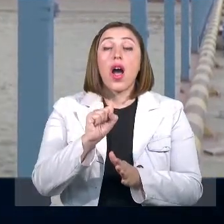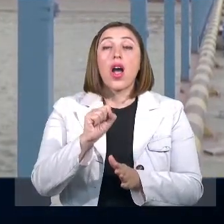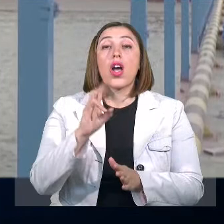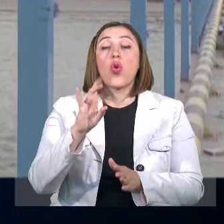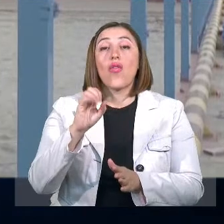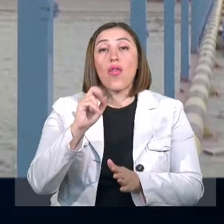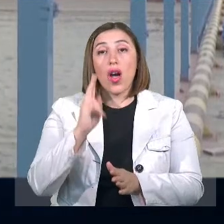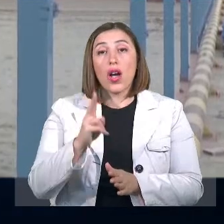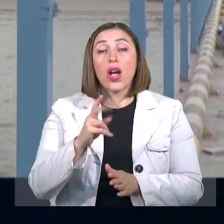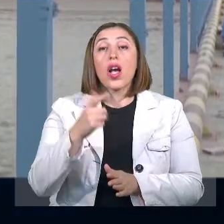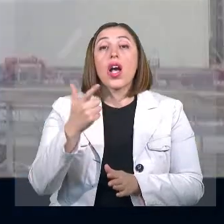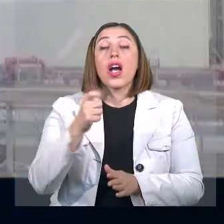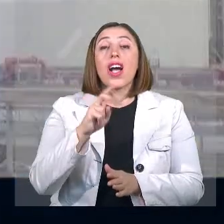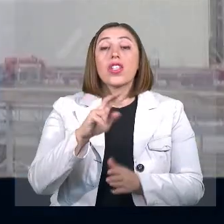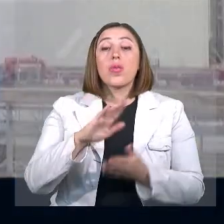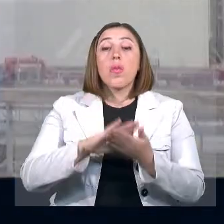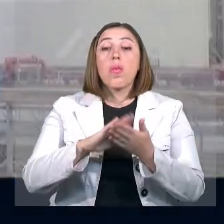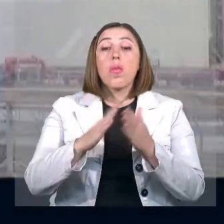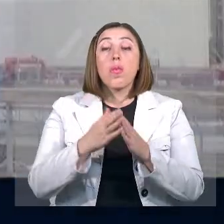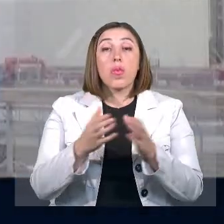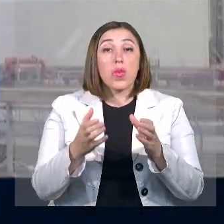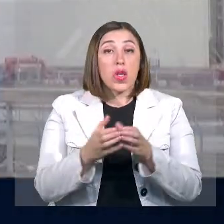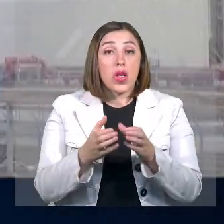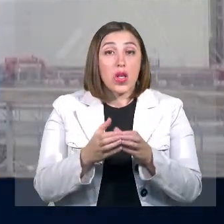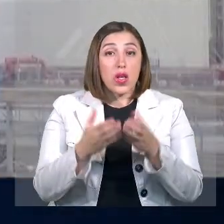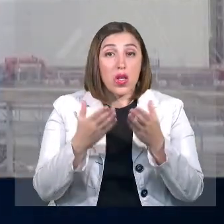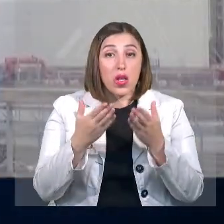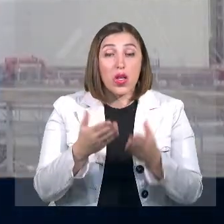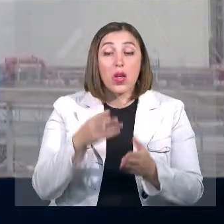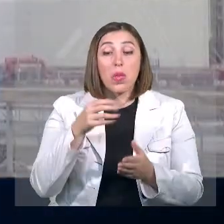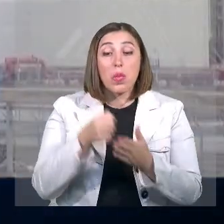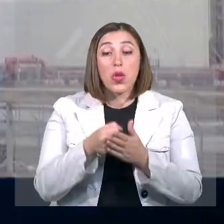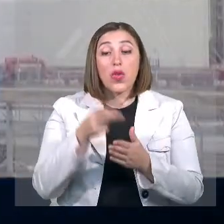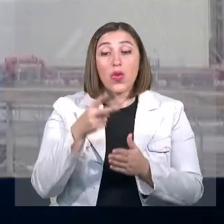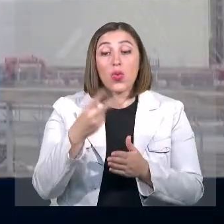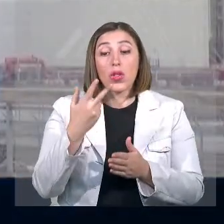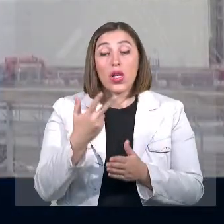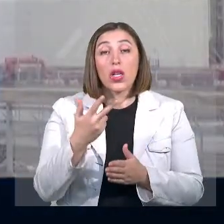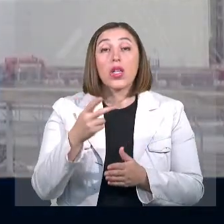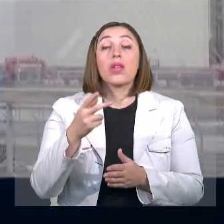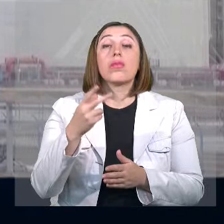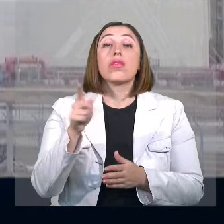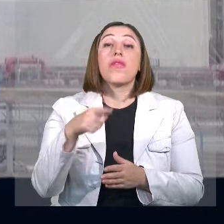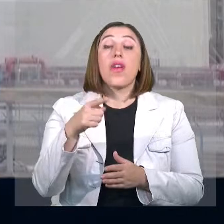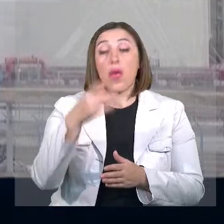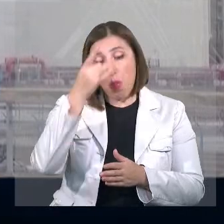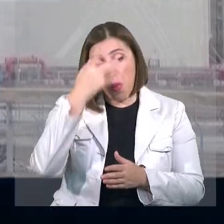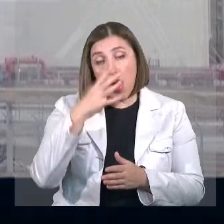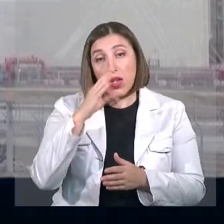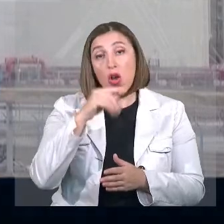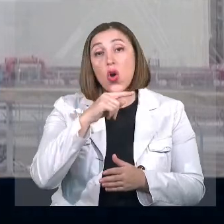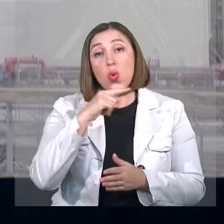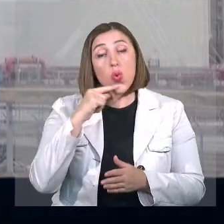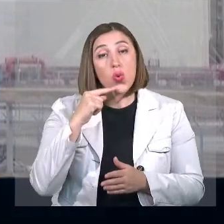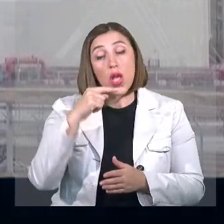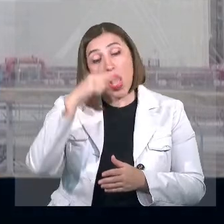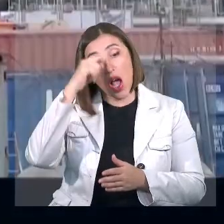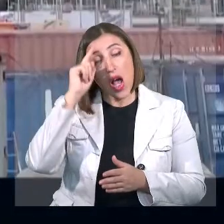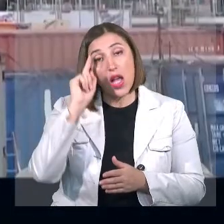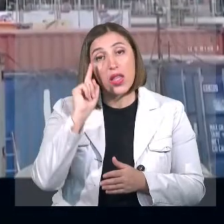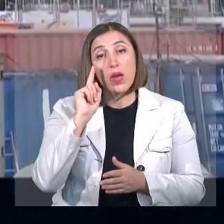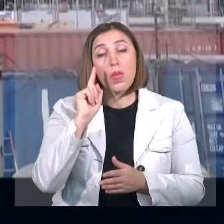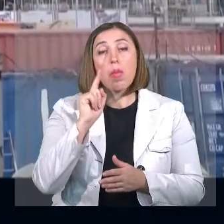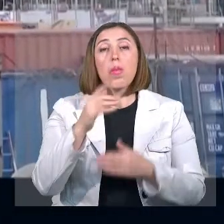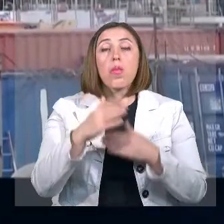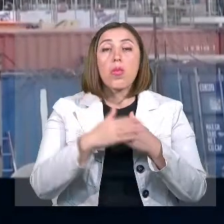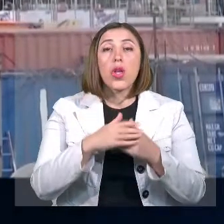Գազպրոմ ընկերությունը նոր պայմանագրով մինչև 2023 թվականի մարտ ամիսը Ռուսաստանն Ադրբեջանի շուրջ